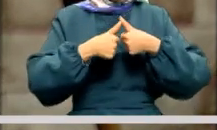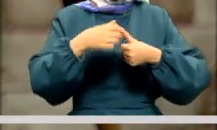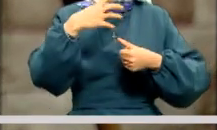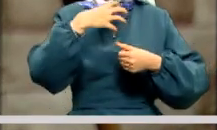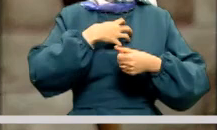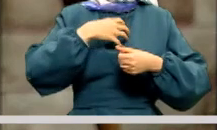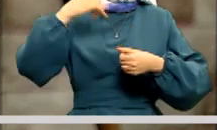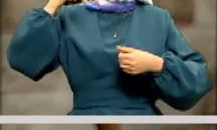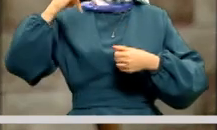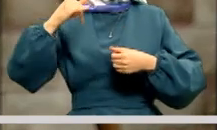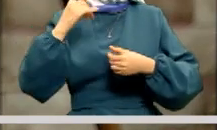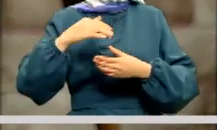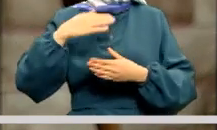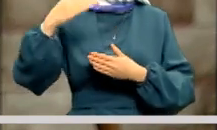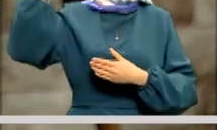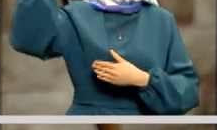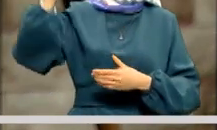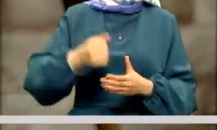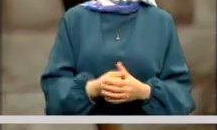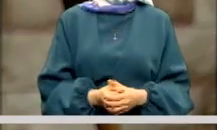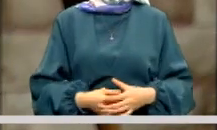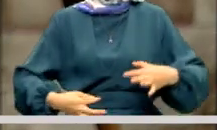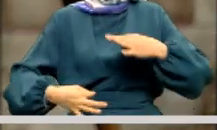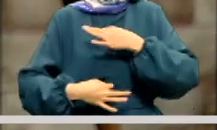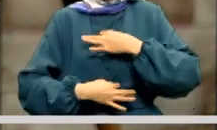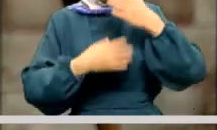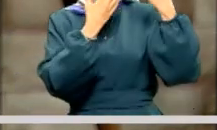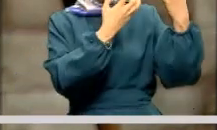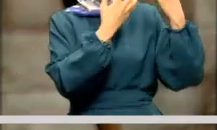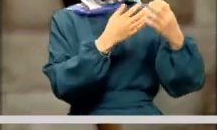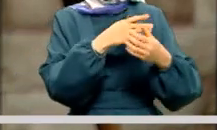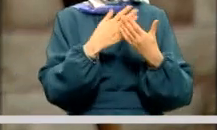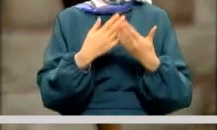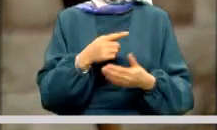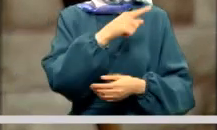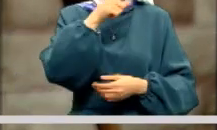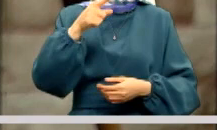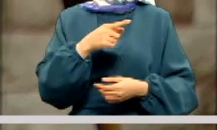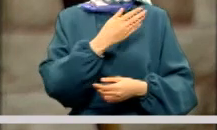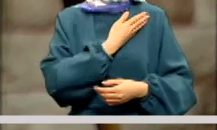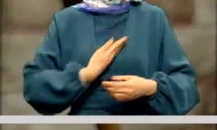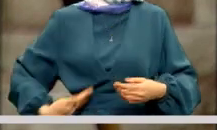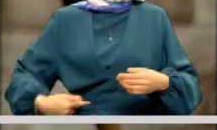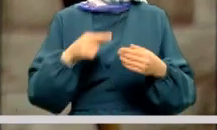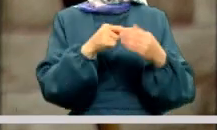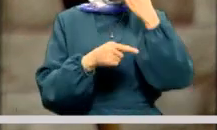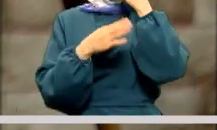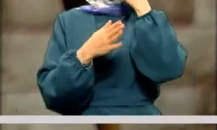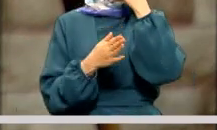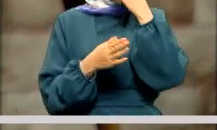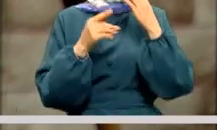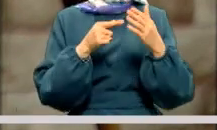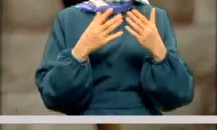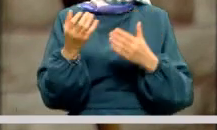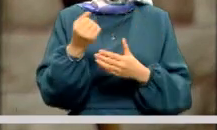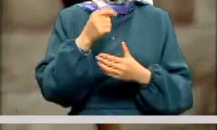yakınındaki büyüklerine de saygıyı Merhameti ya da onların ilgisini sevgisini alabileceği bir Hani